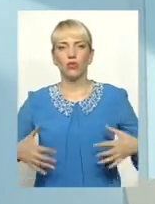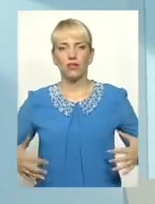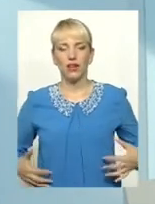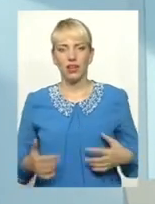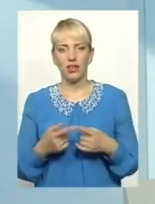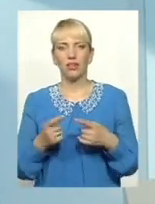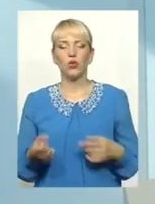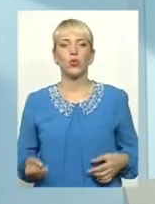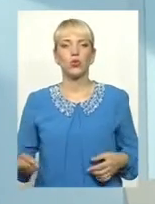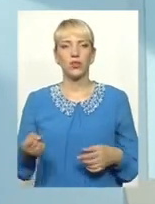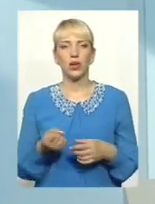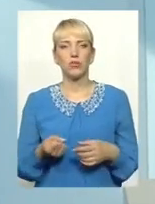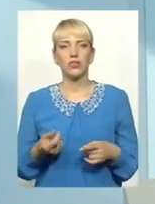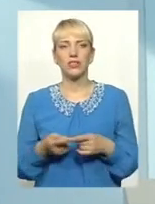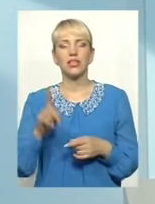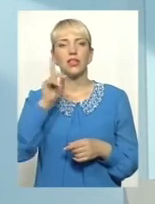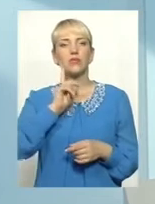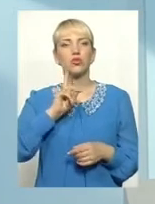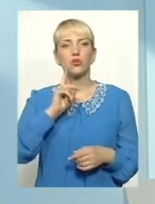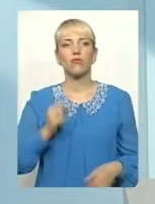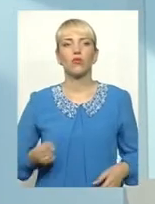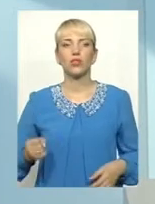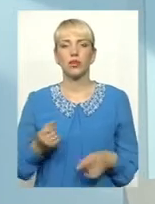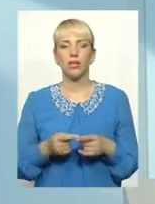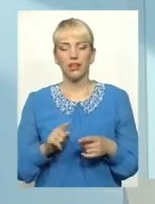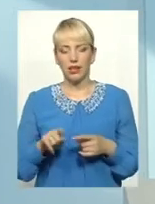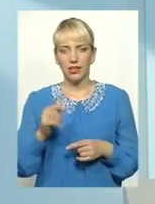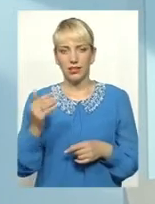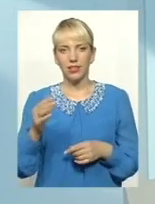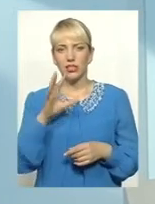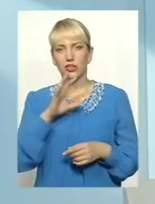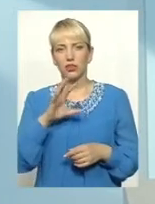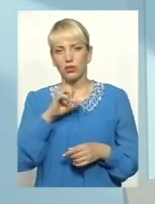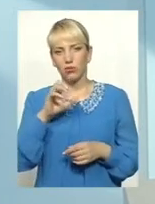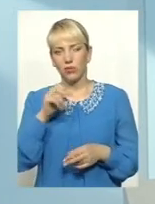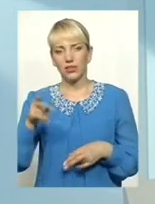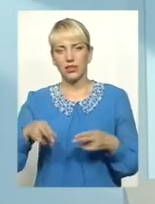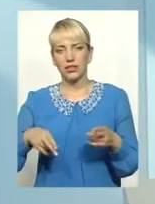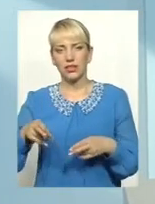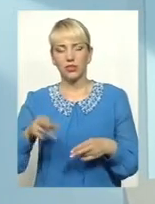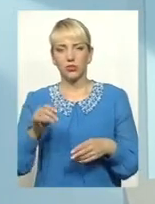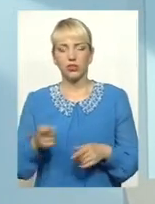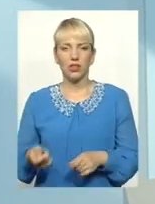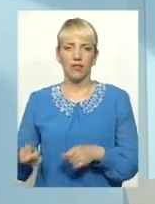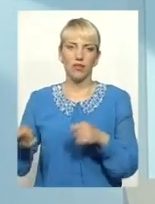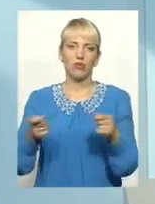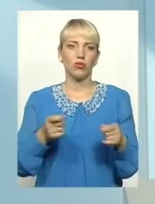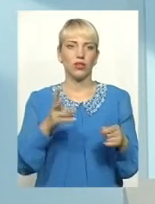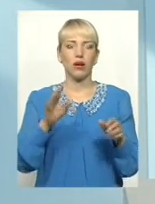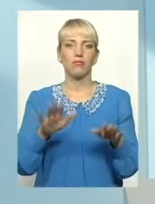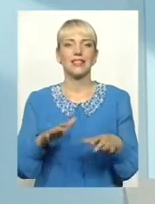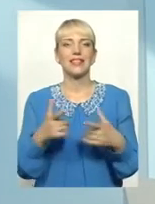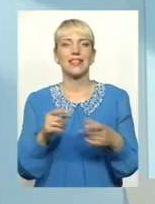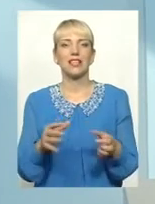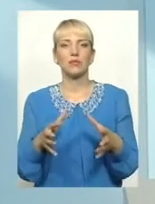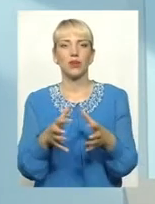утримуються частково, це тимчасове утримання, їх стерилізують і по законодавству їх так само вивозять на місце, там, де їх виловили.